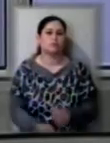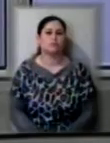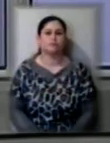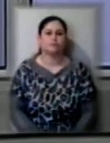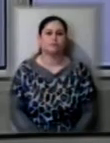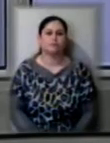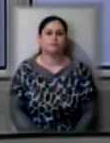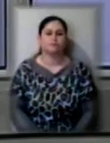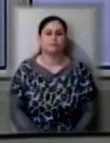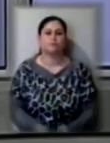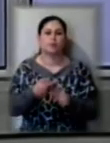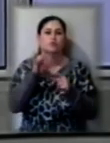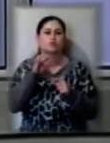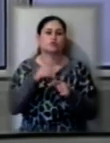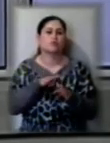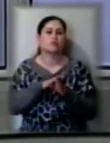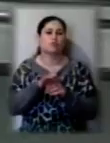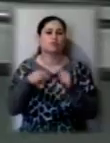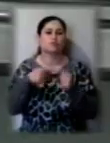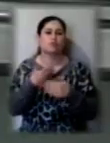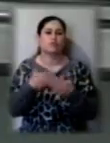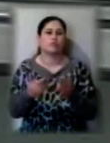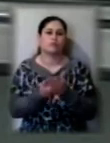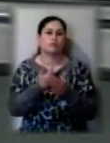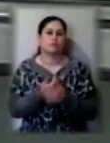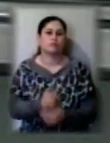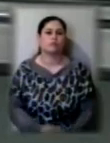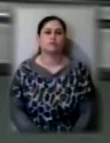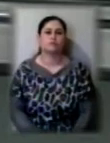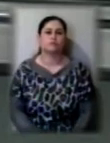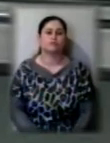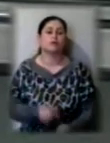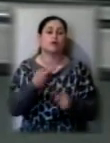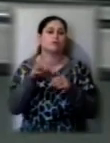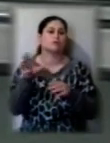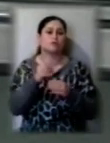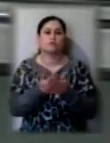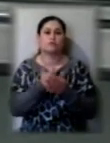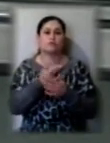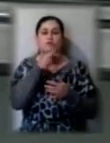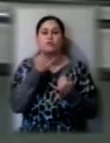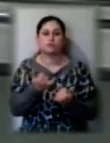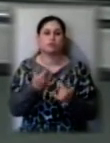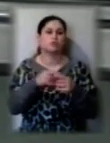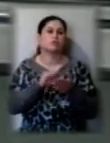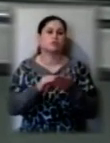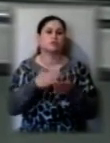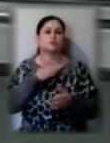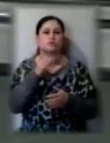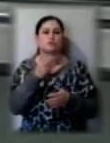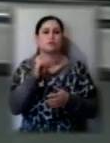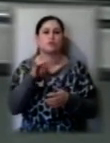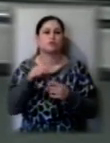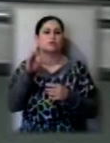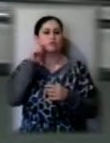Цей сюжет повністю дивіться у наступному випуску новин. Це вся інформація на цю годину. Підписуйтесь на наші сторінки у соціальних мережах, слухайте Українське